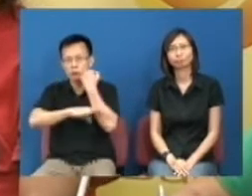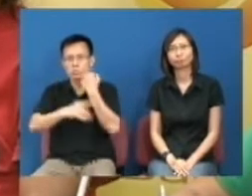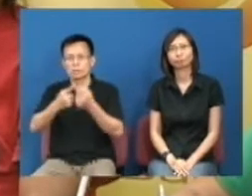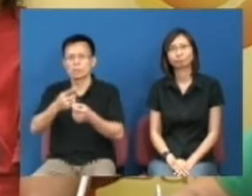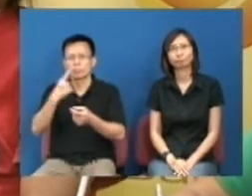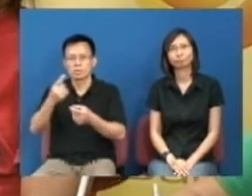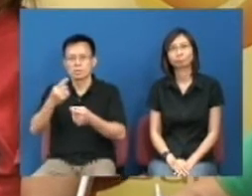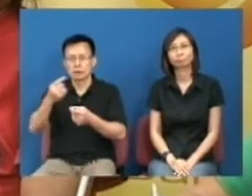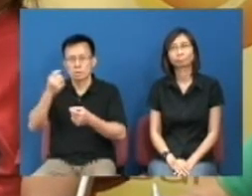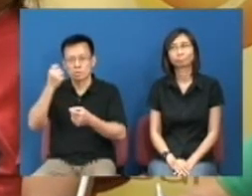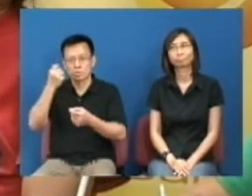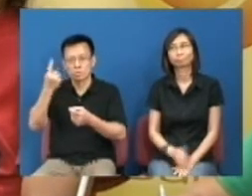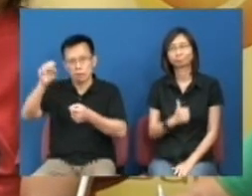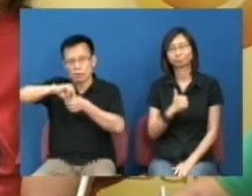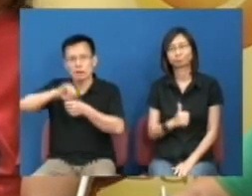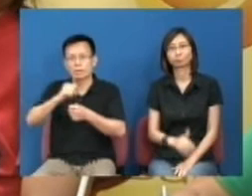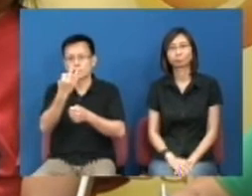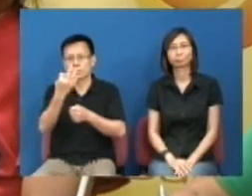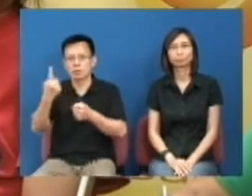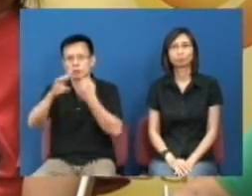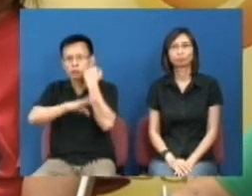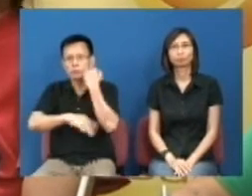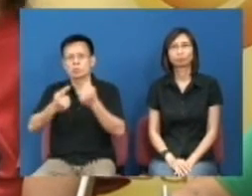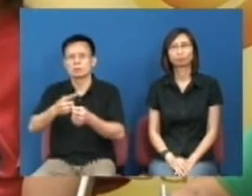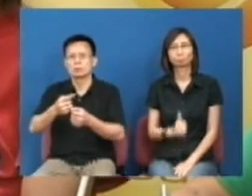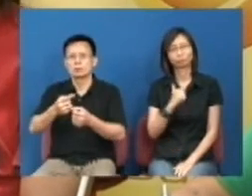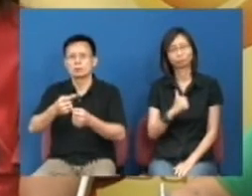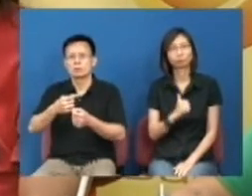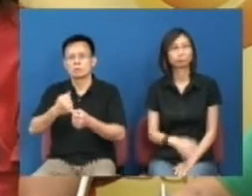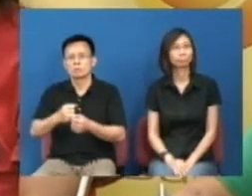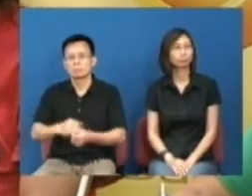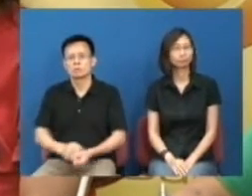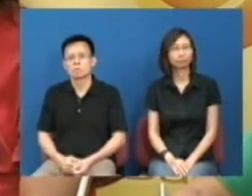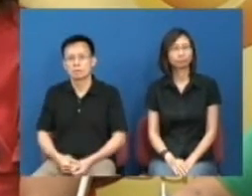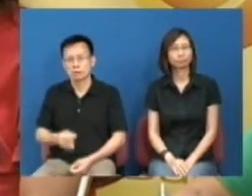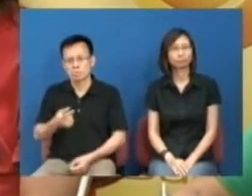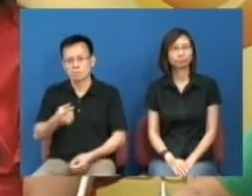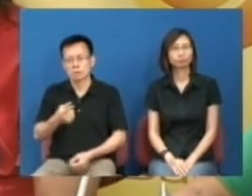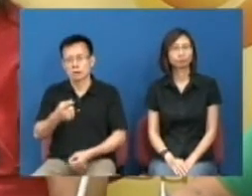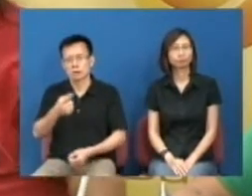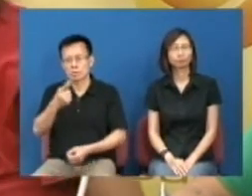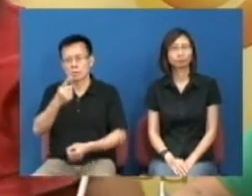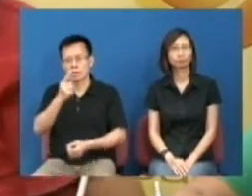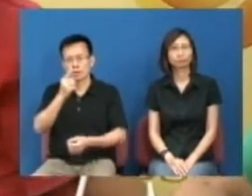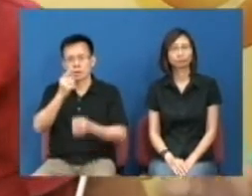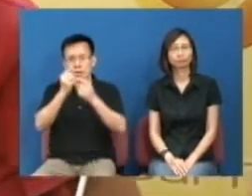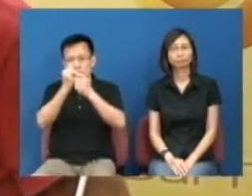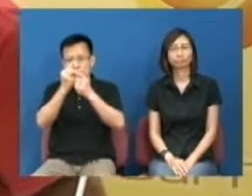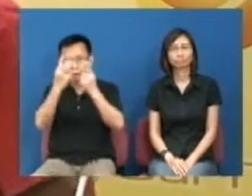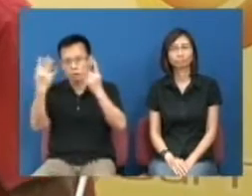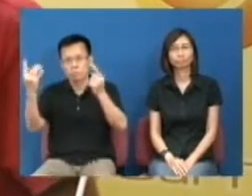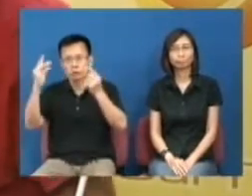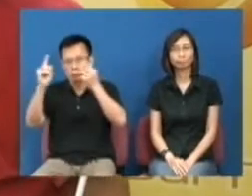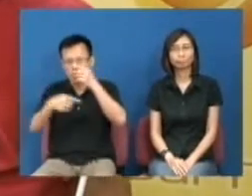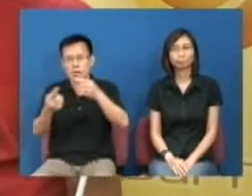時加埋二十三條都得噶啦，因為佢哋講話要立曬三條啊嘛，係咪啊？你十幾萬人聚埋一齊嘅時